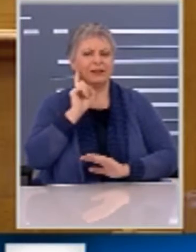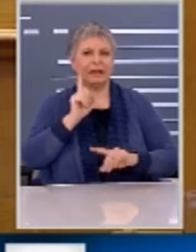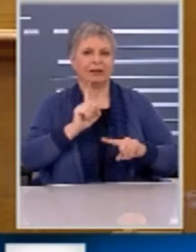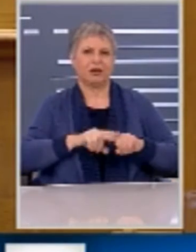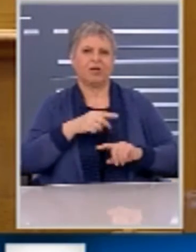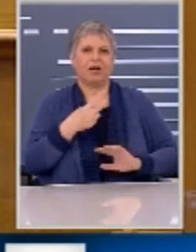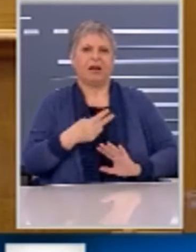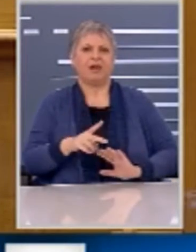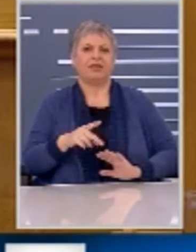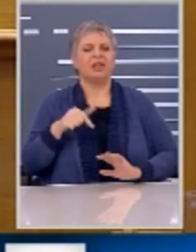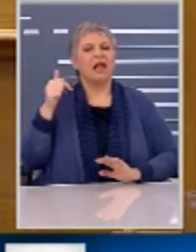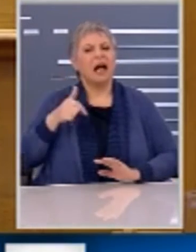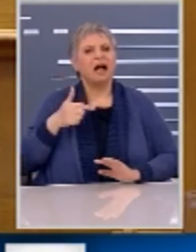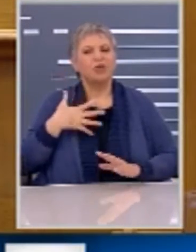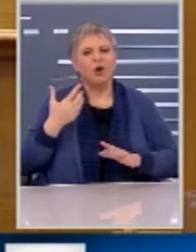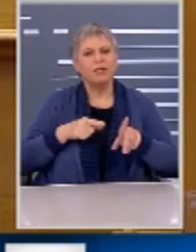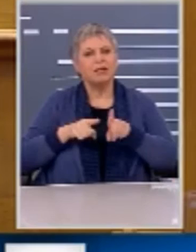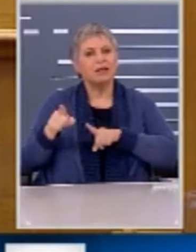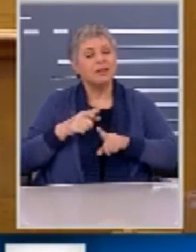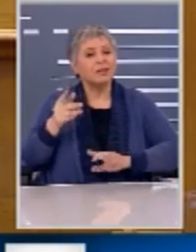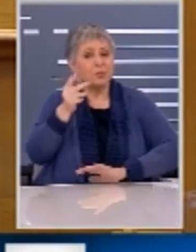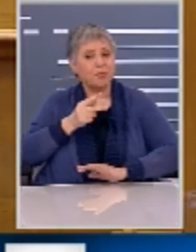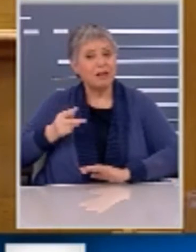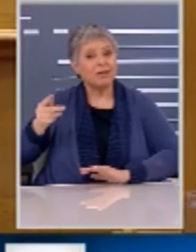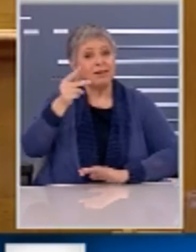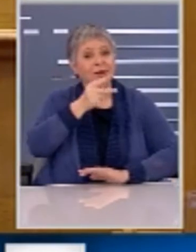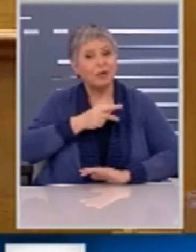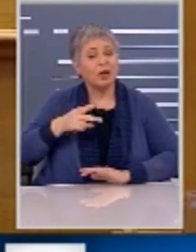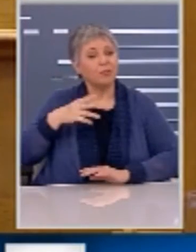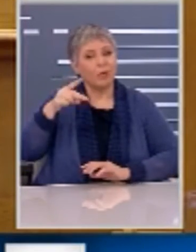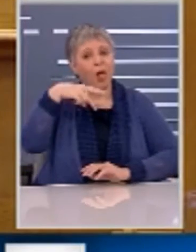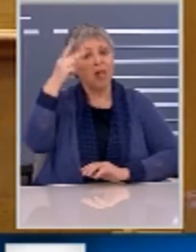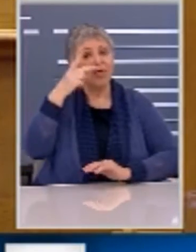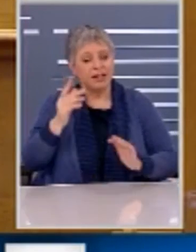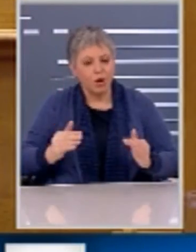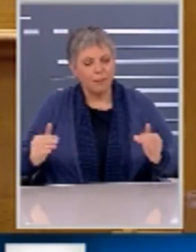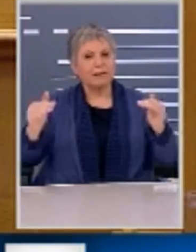υγιούς και συνεκτικής κοινωνίας, ίσων δικαιωμάτων και ευκαιριών προς όλους.